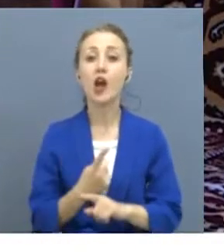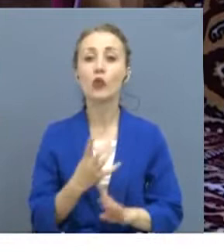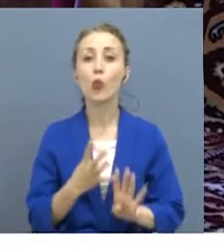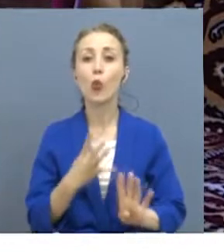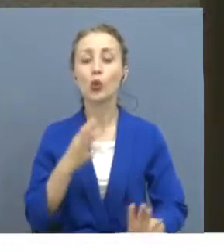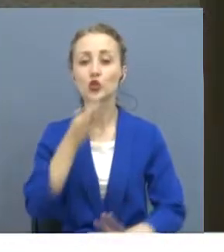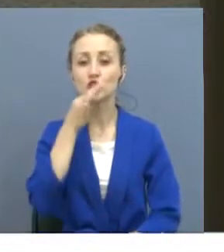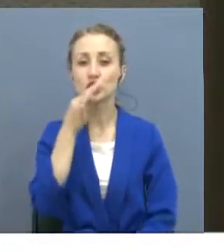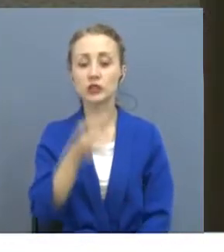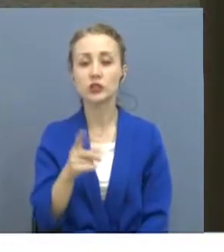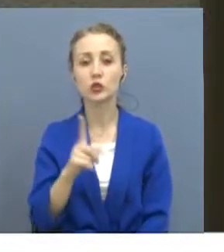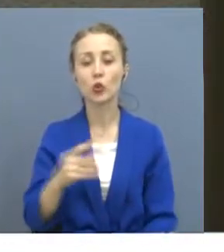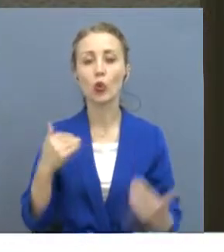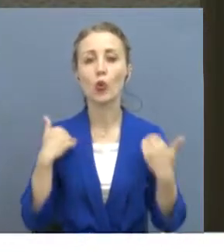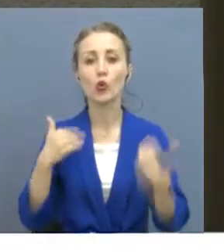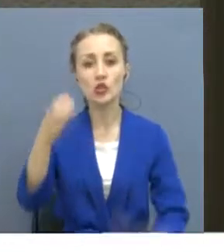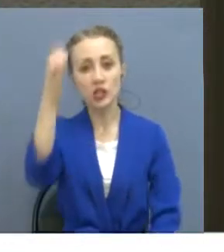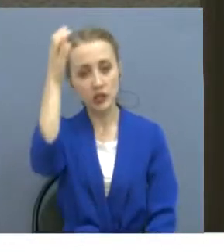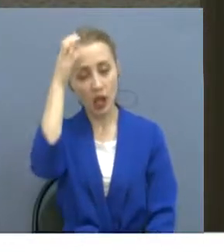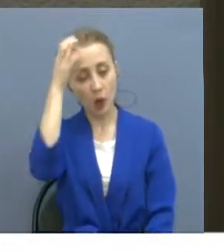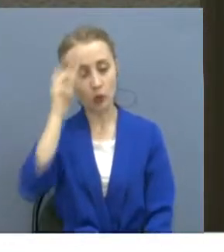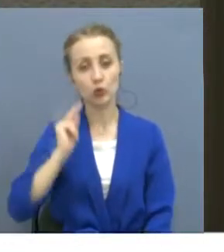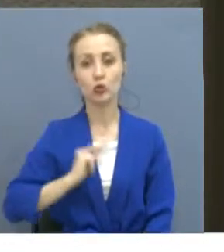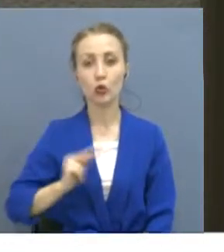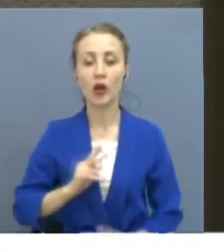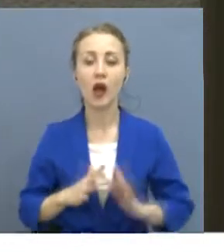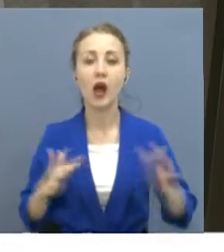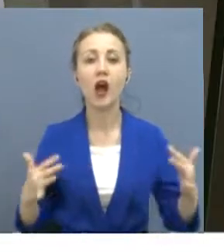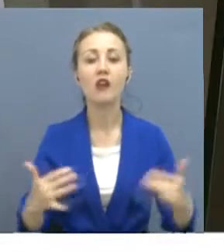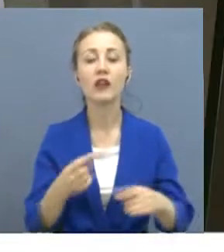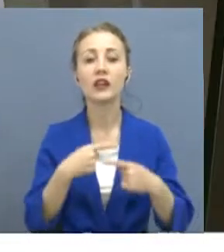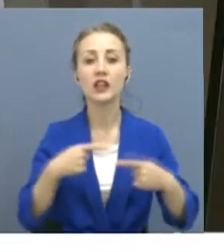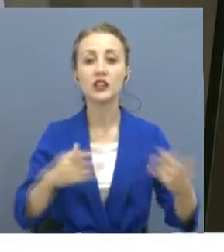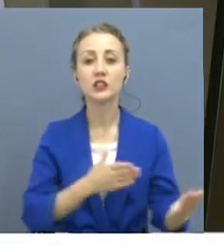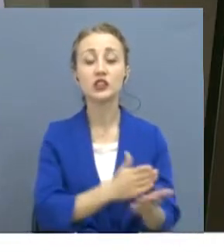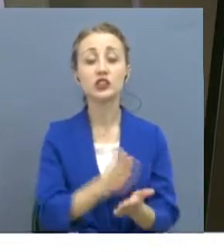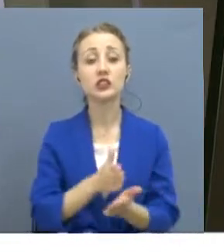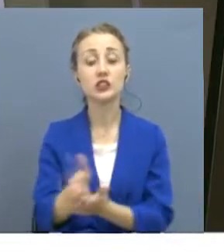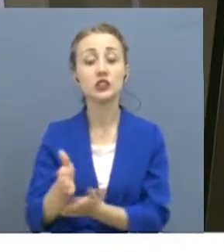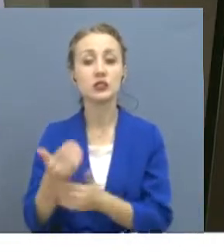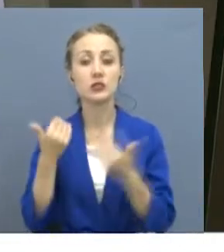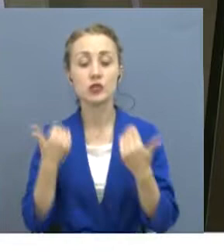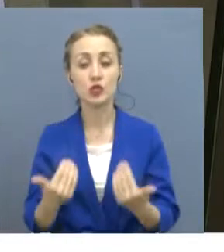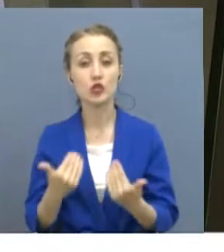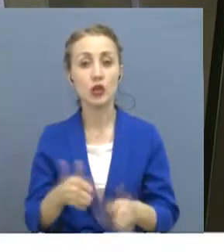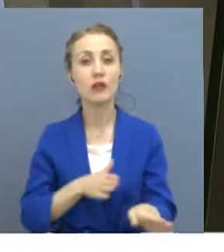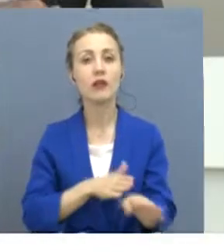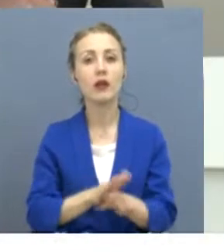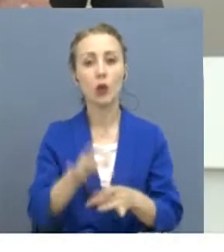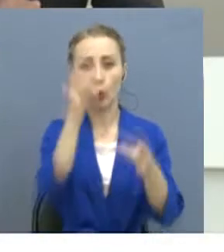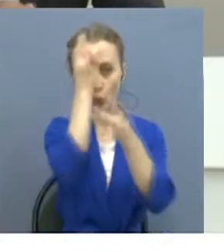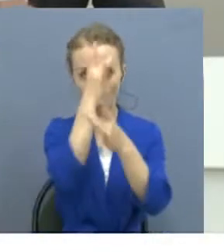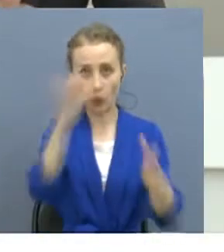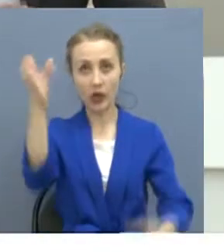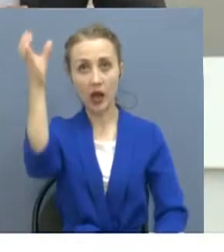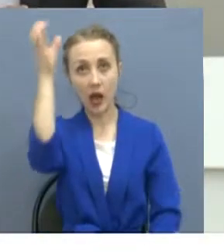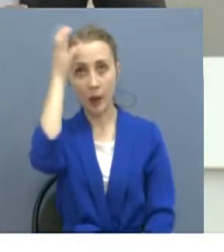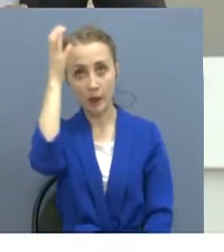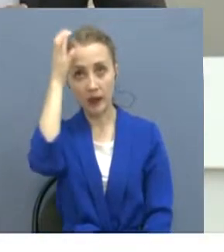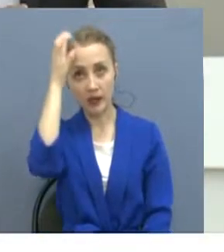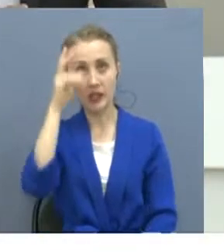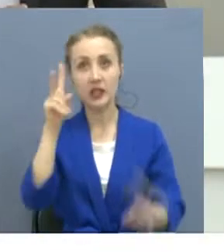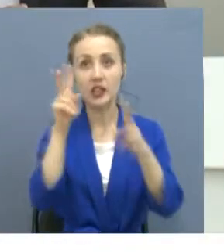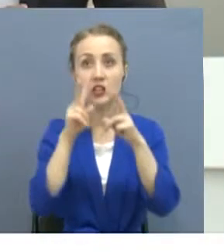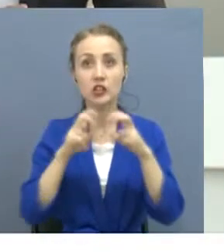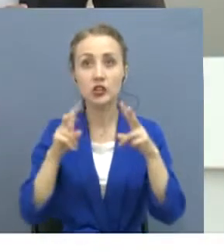Тарихи жәдігерлердің сырын бұқараға бүкпесі жеткізетін музей саласының мамандары бұл күнді асыға күтері анық. Облыс орталығындағы